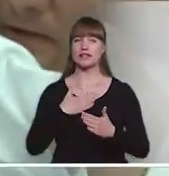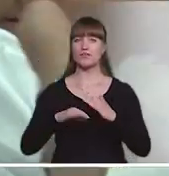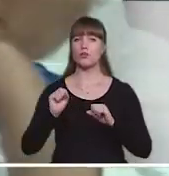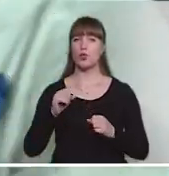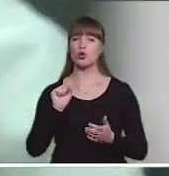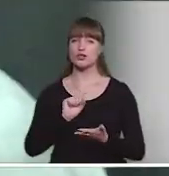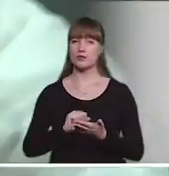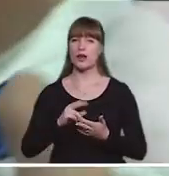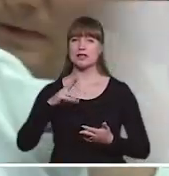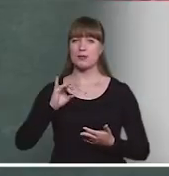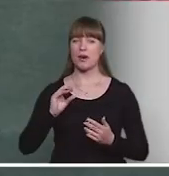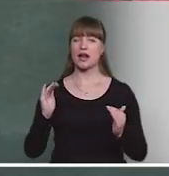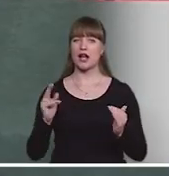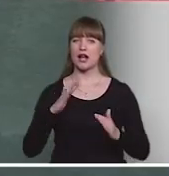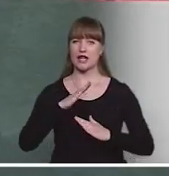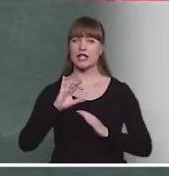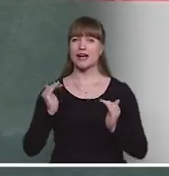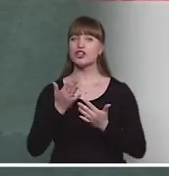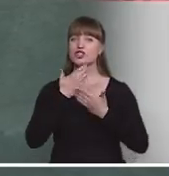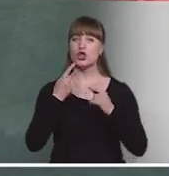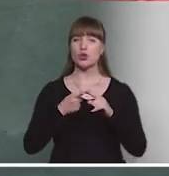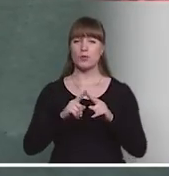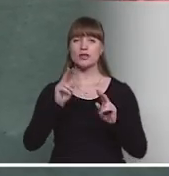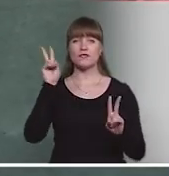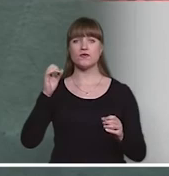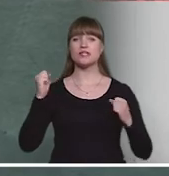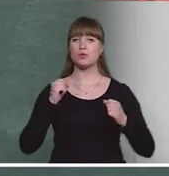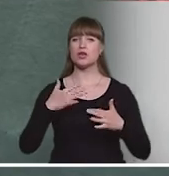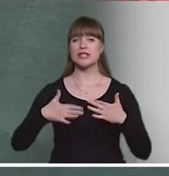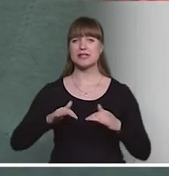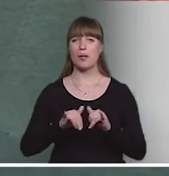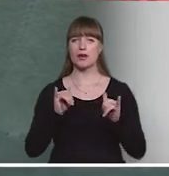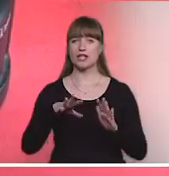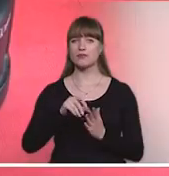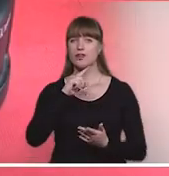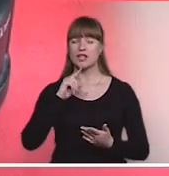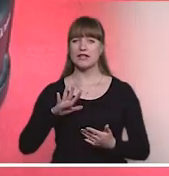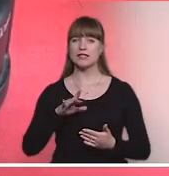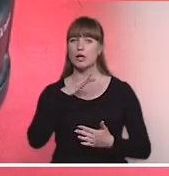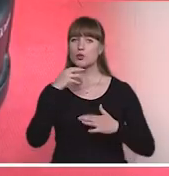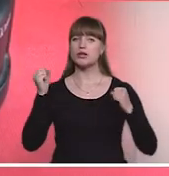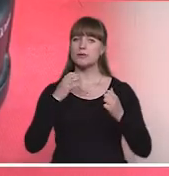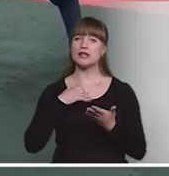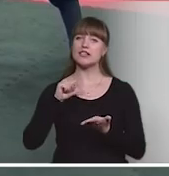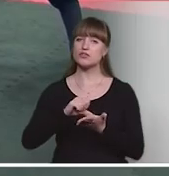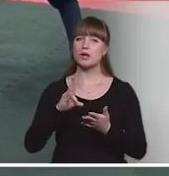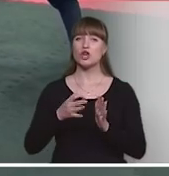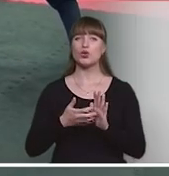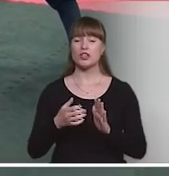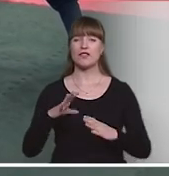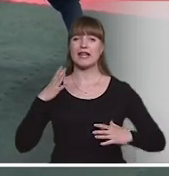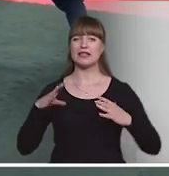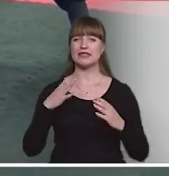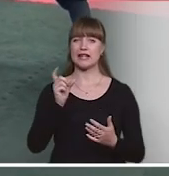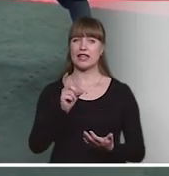может заниматься пара-карате, ограничений нет. Но пока этот вид спорта слабо развит в России. Многие спортсмены хотят выступать, но не